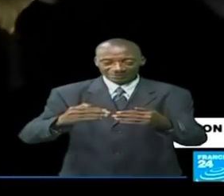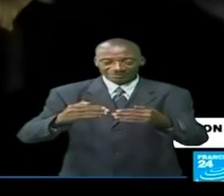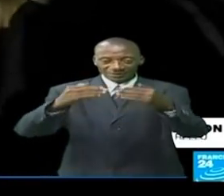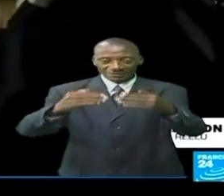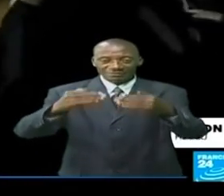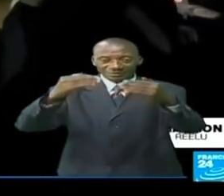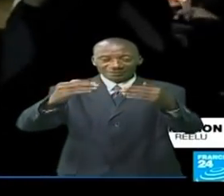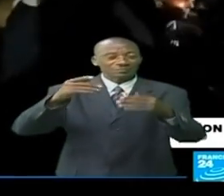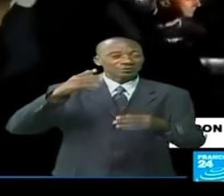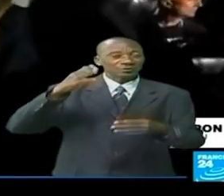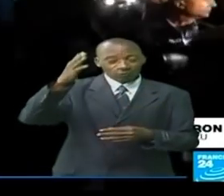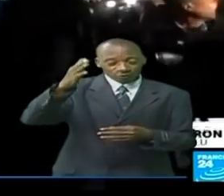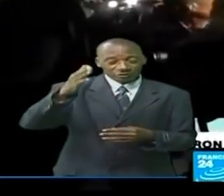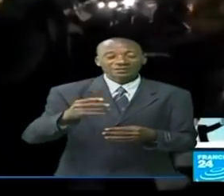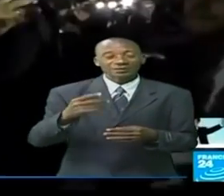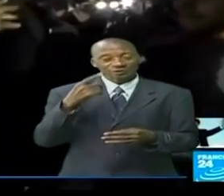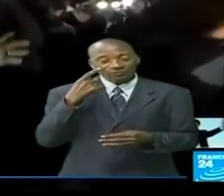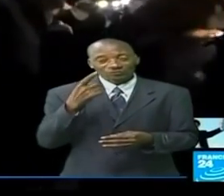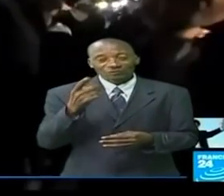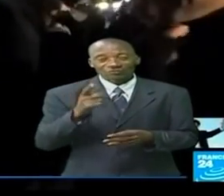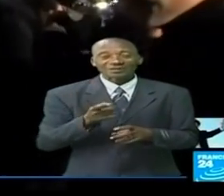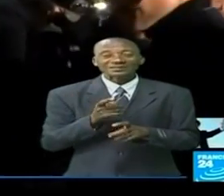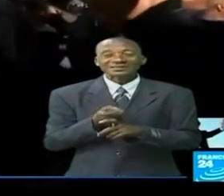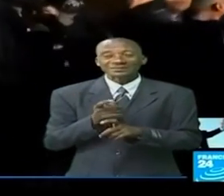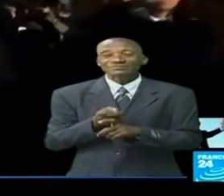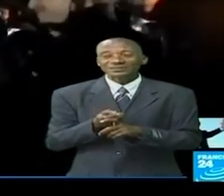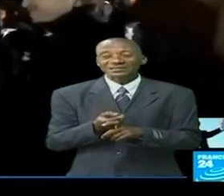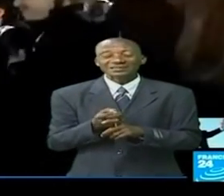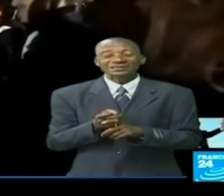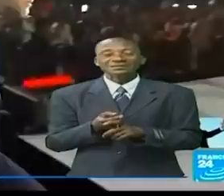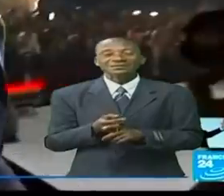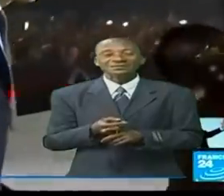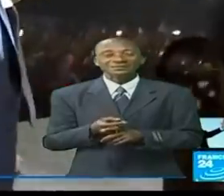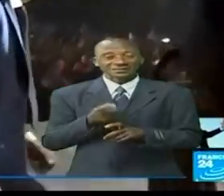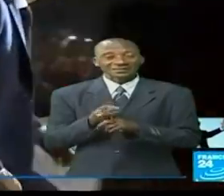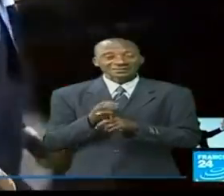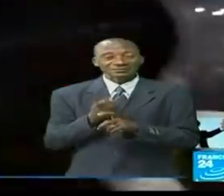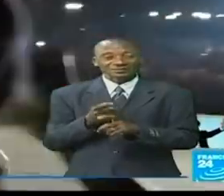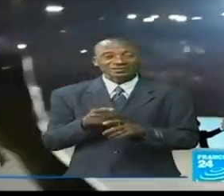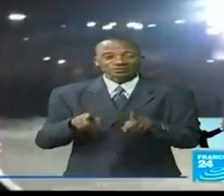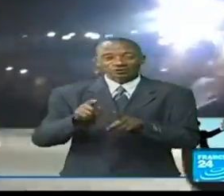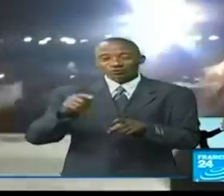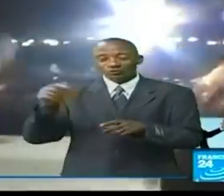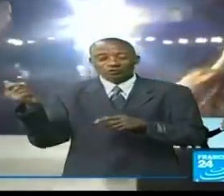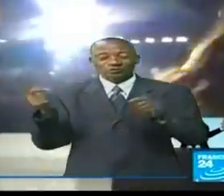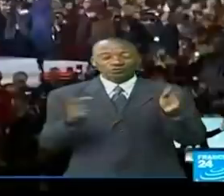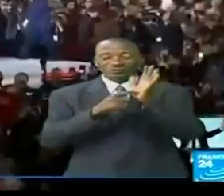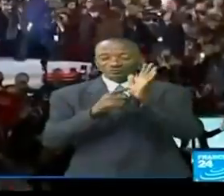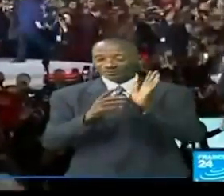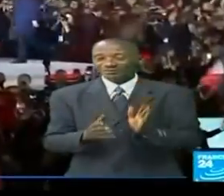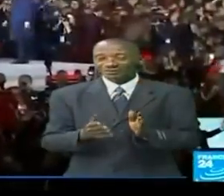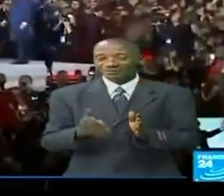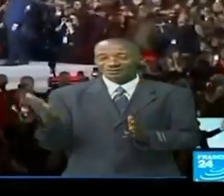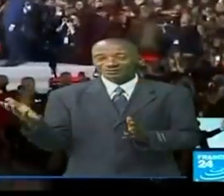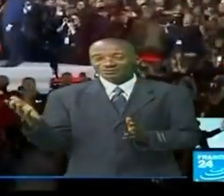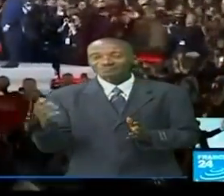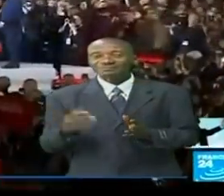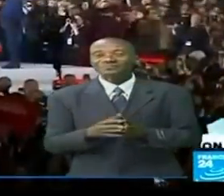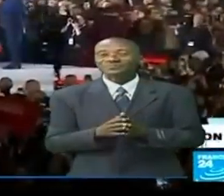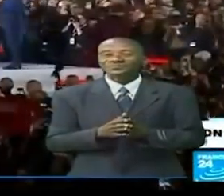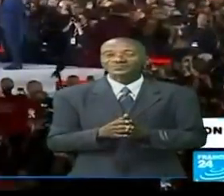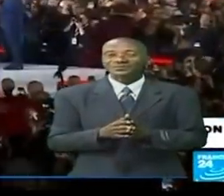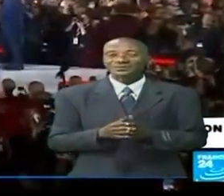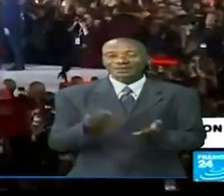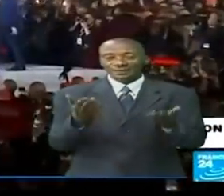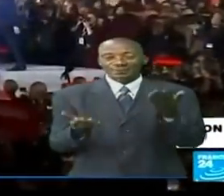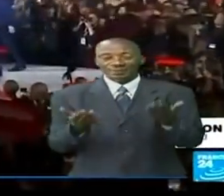gestion du président réélu avec un taux d'abstention en hausse par rapport à 2017 de près